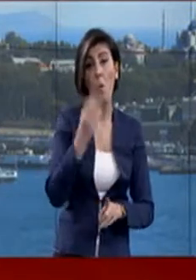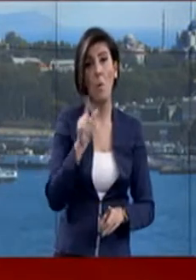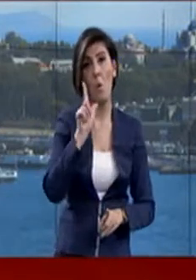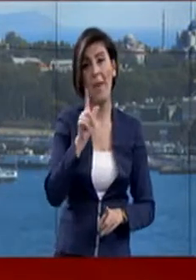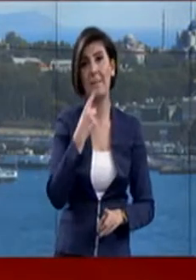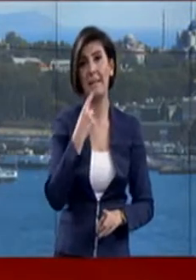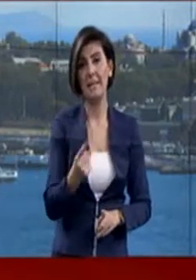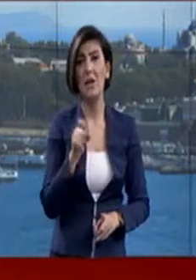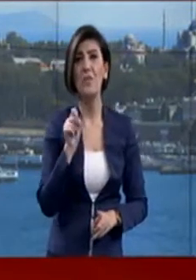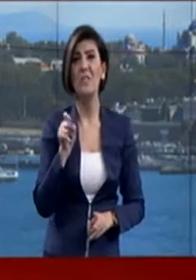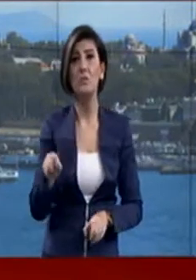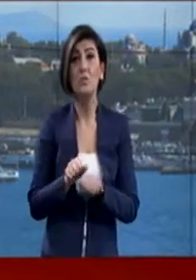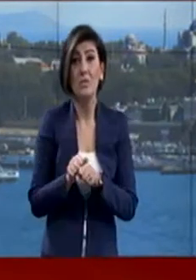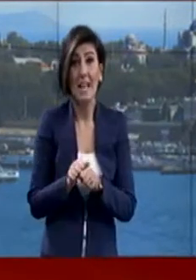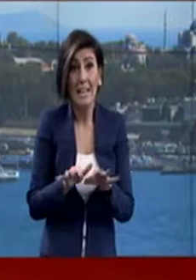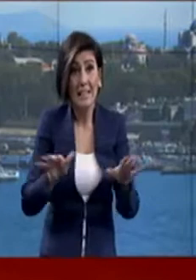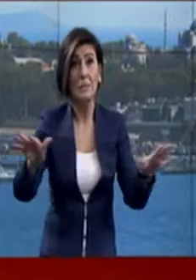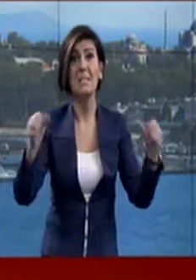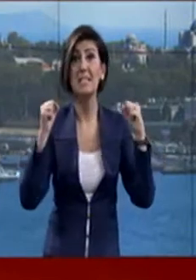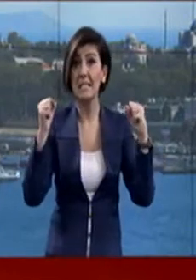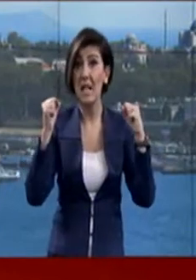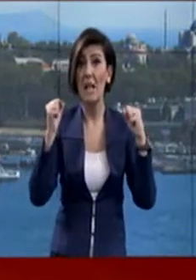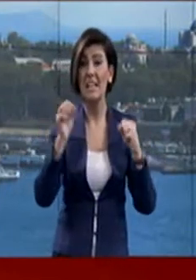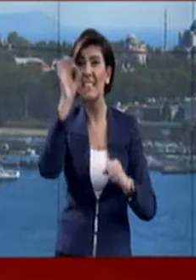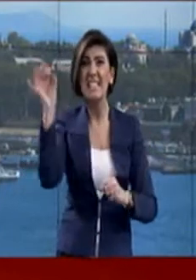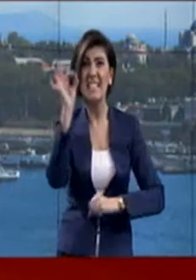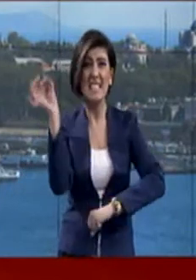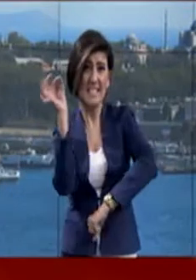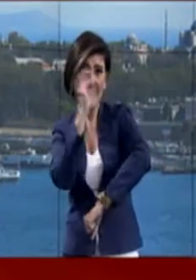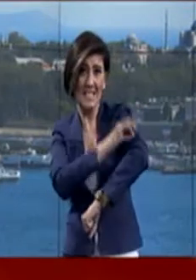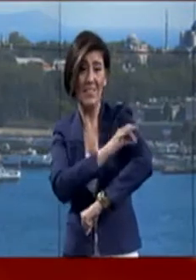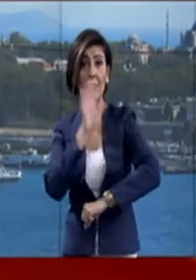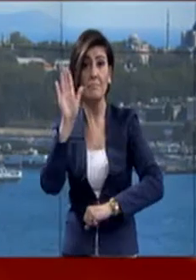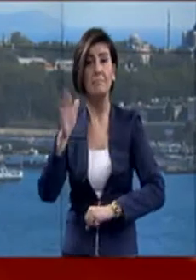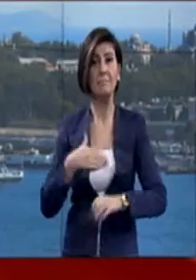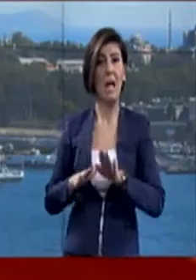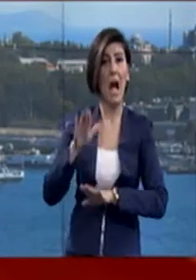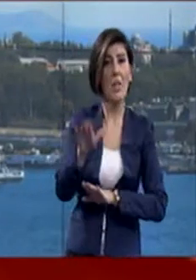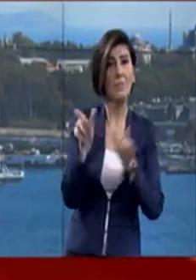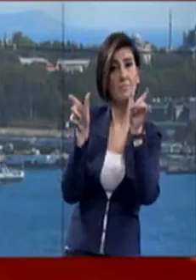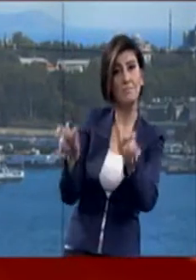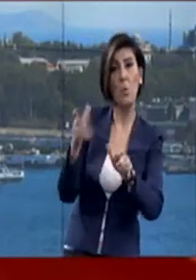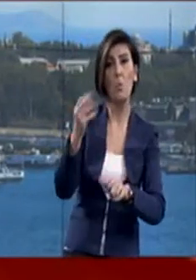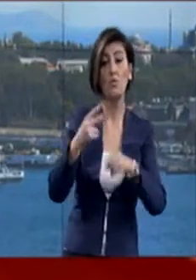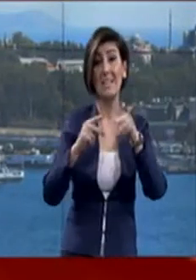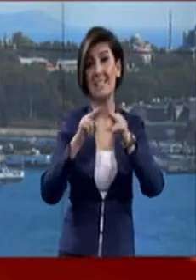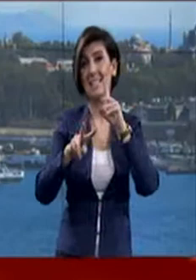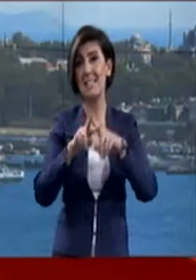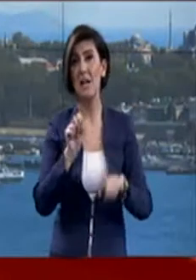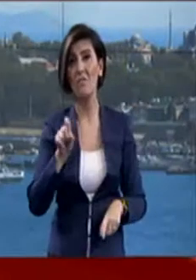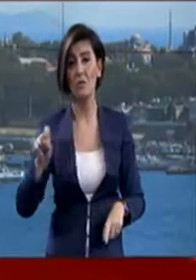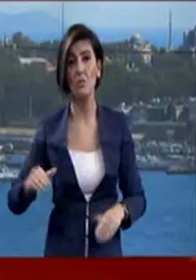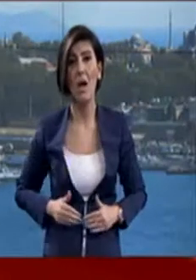ifade etti. Chan, virüsün yayılmasını sağlayan sivrisineklere karşı da adım atılacağını söyledi. Zika virüsü